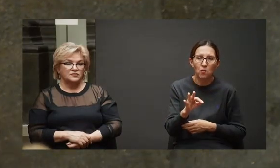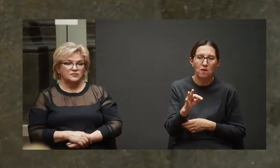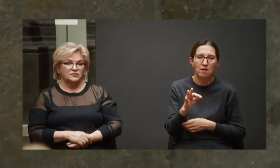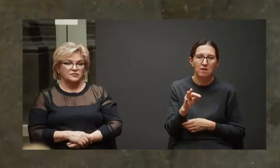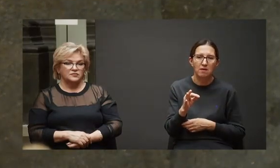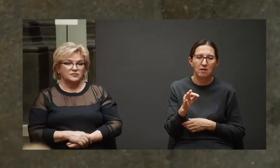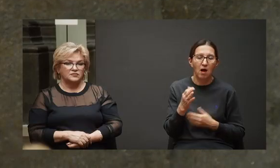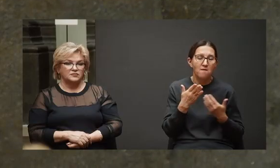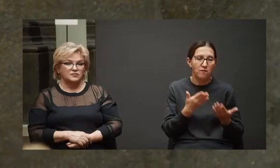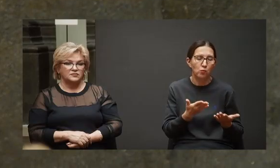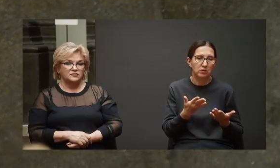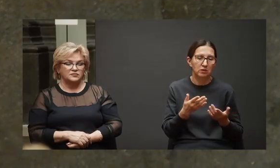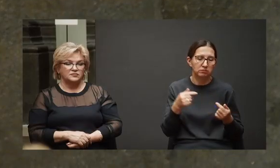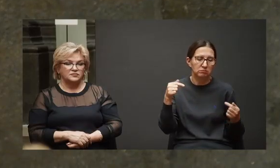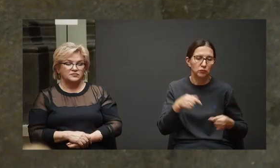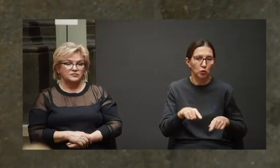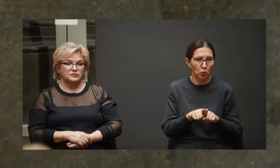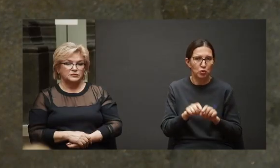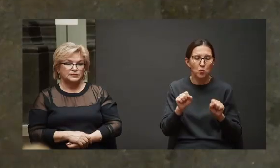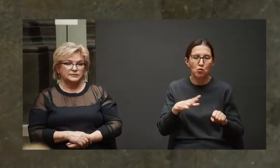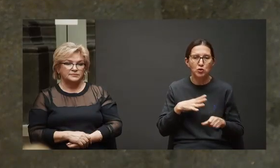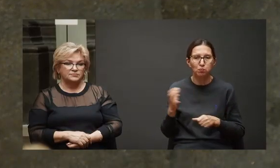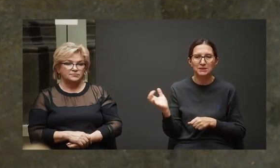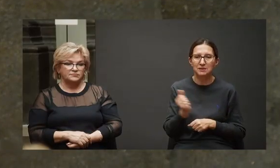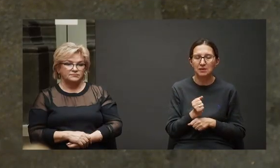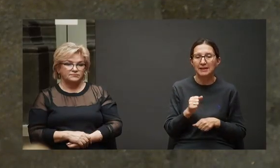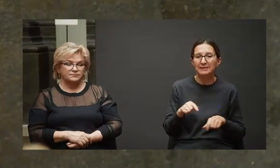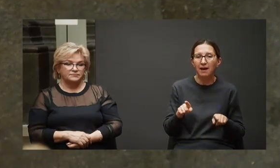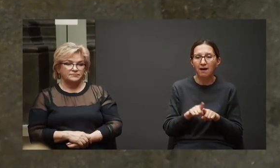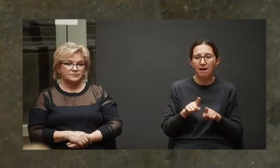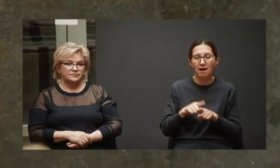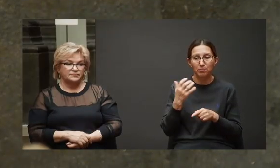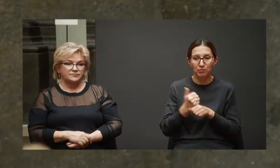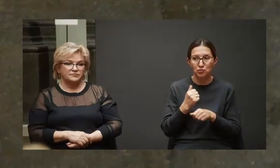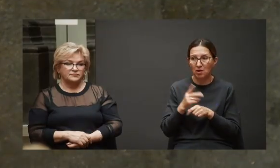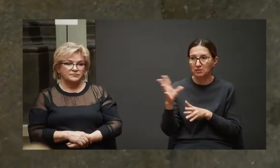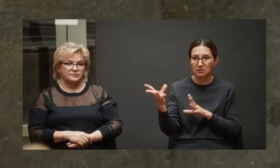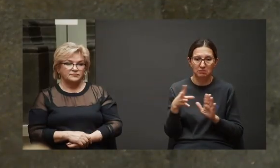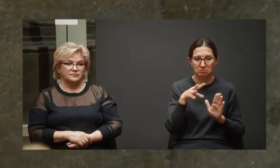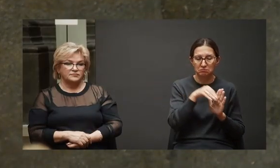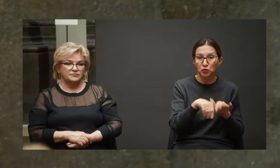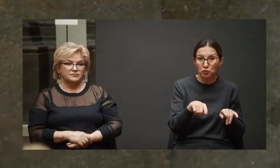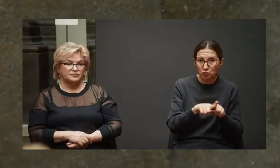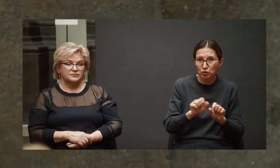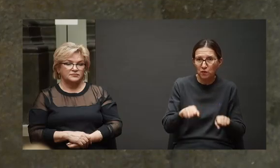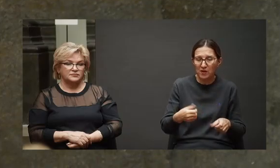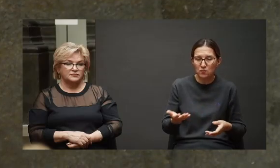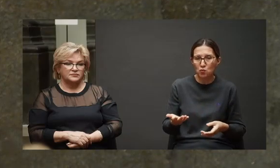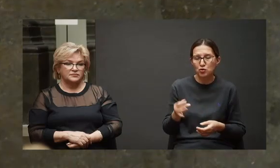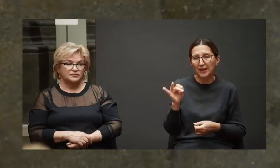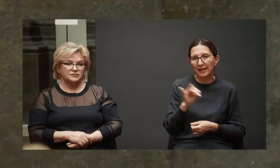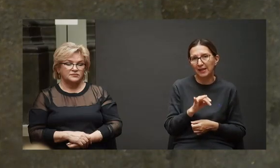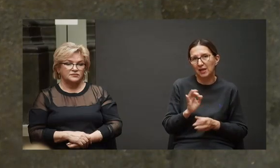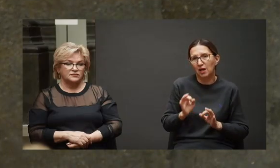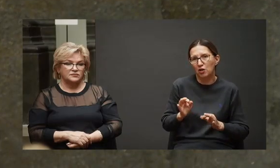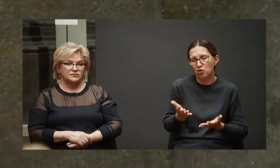же здорово сюда тоже это подходит, да, то есть такая инверсия тоже возможна. Вот, и, конечно,